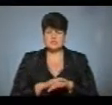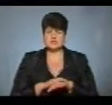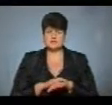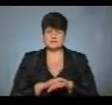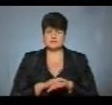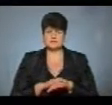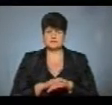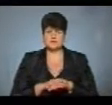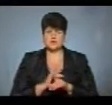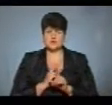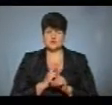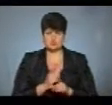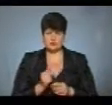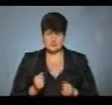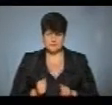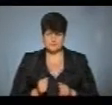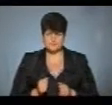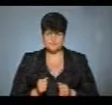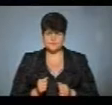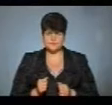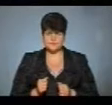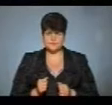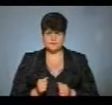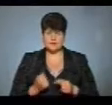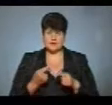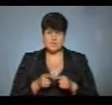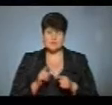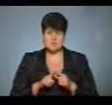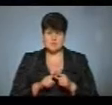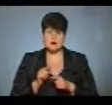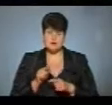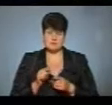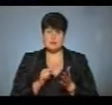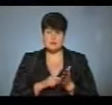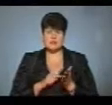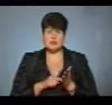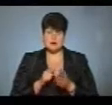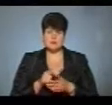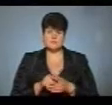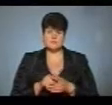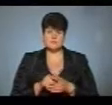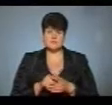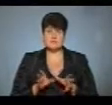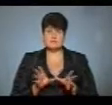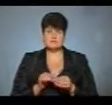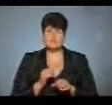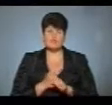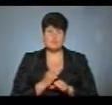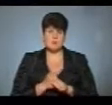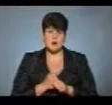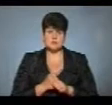фактично такий інформаційний супровід. Ось і ця мета такої співпраці,